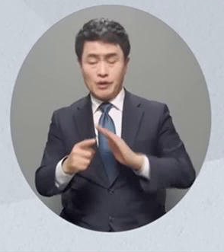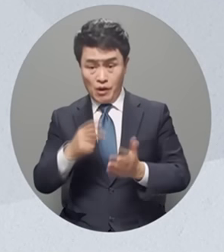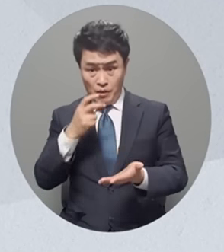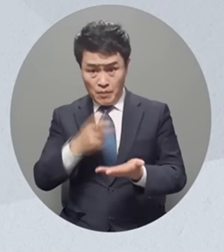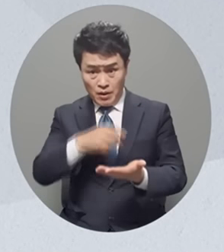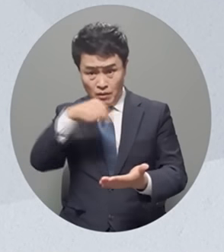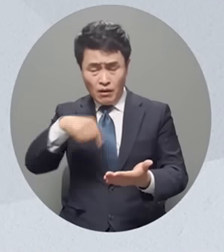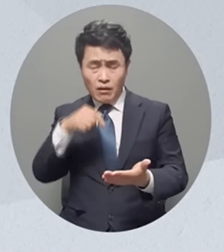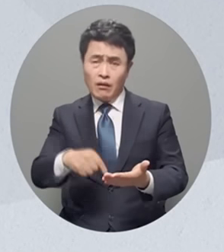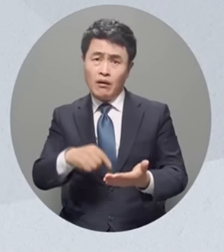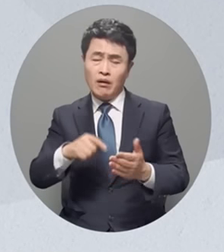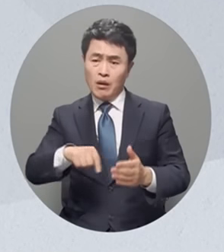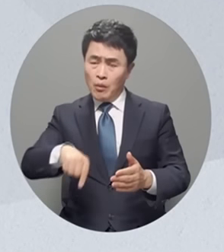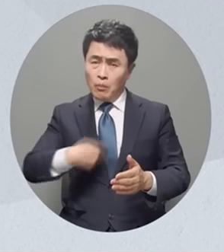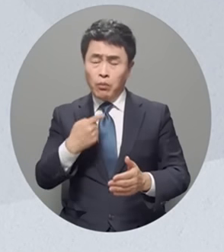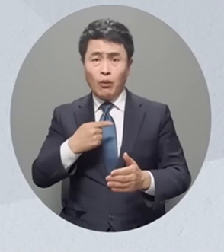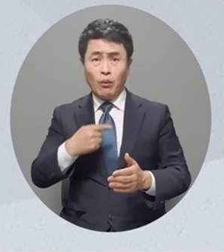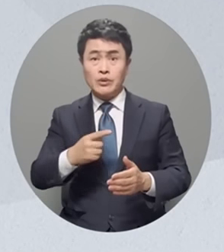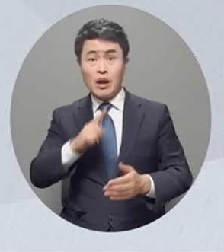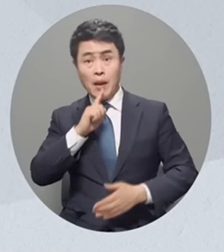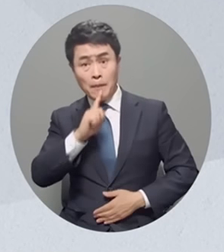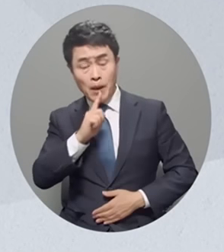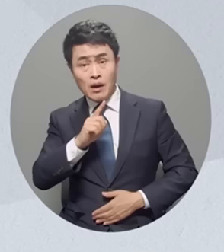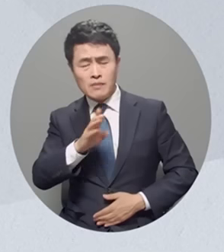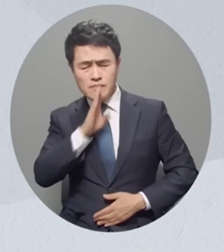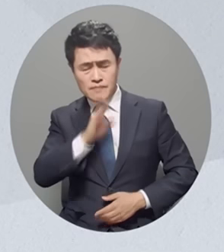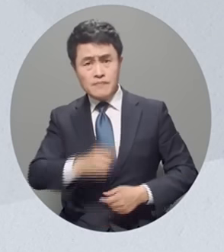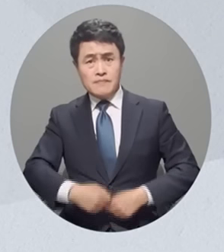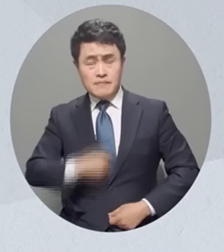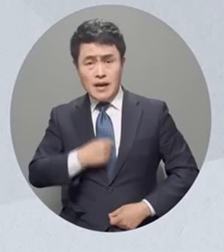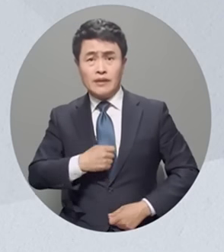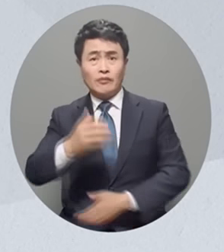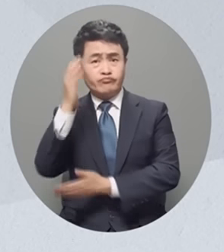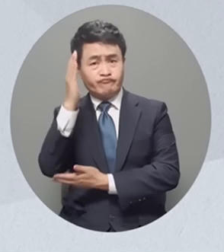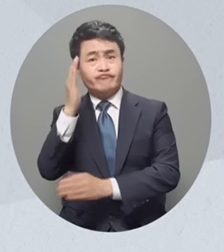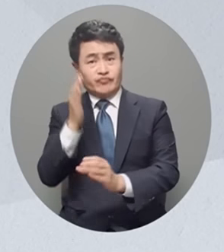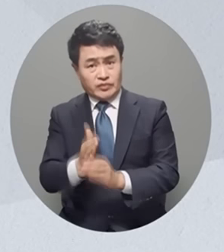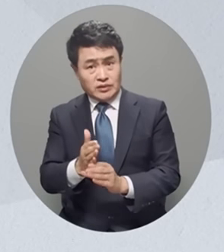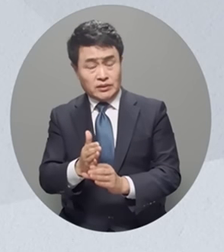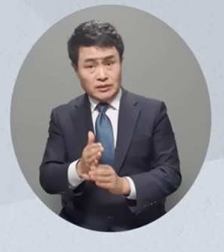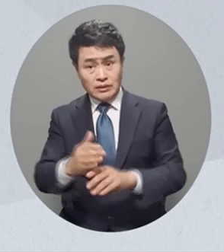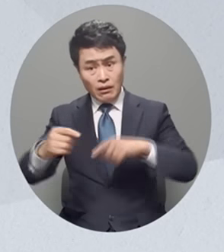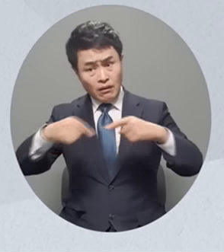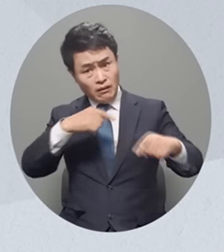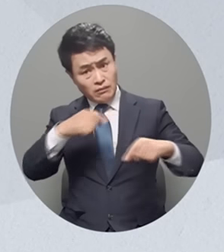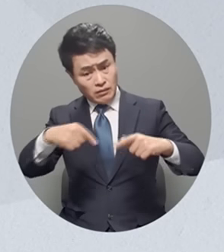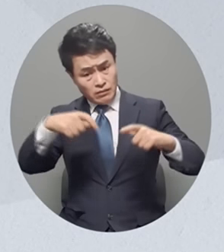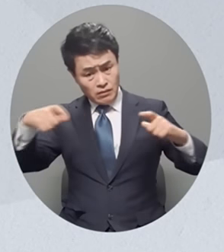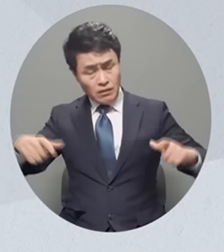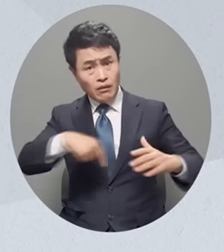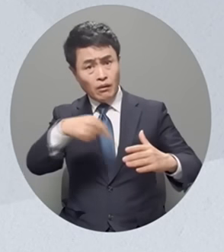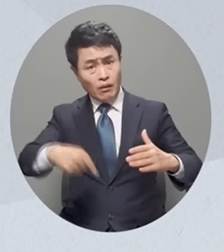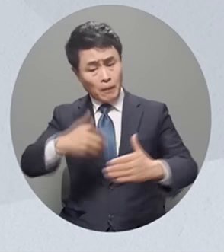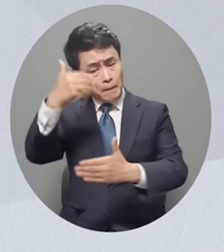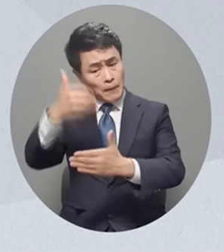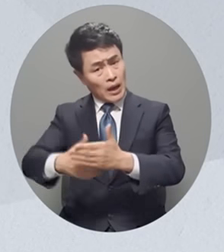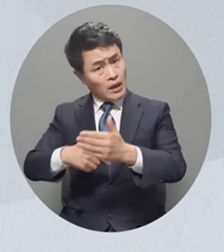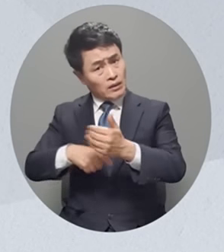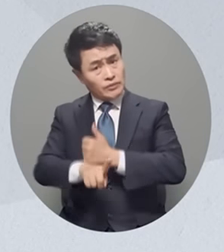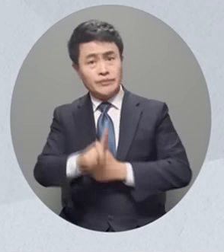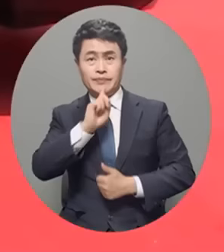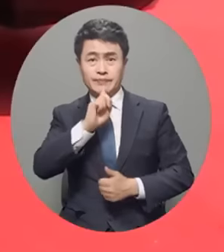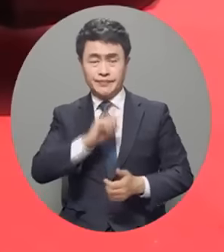법정에서도 여전히 자신이 공표한 내용이 진실이라고 강변하고 있다며 정치의 영역에서 배제시킬 필요가 있다고